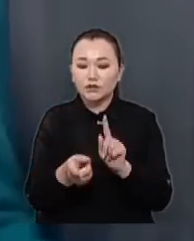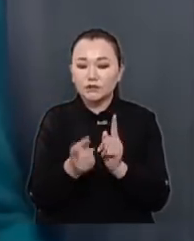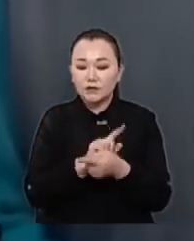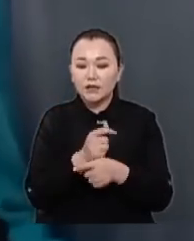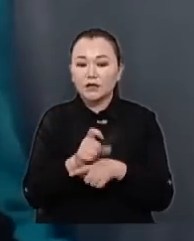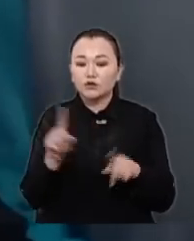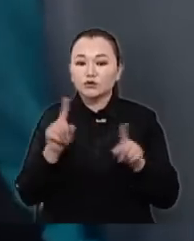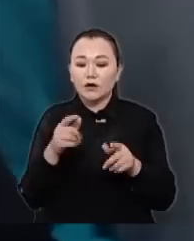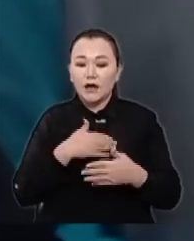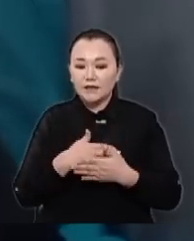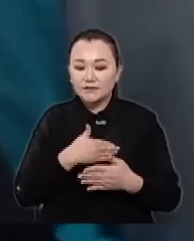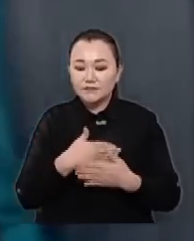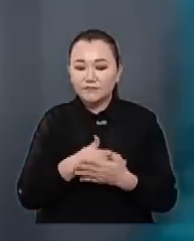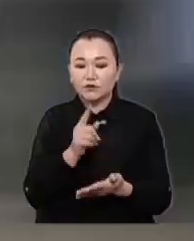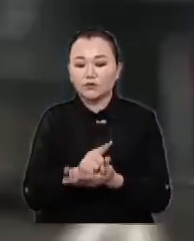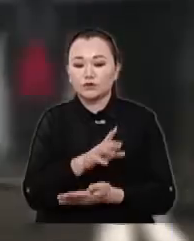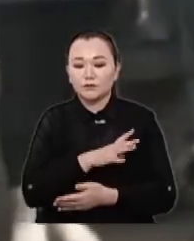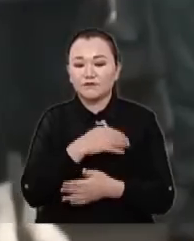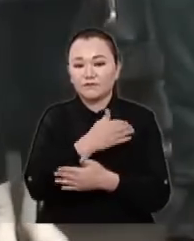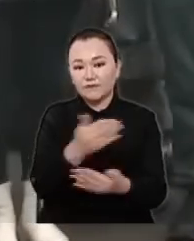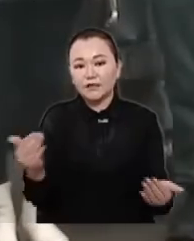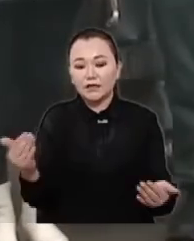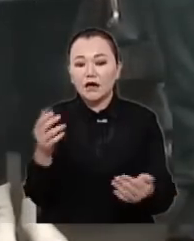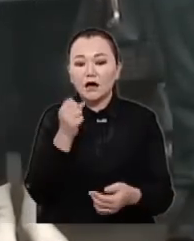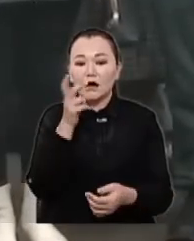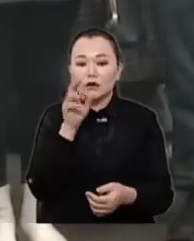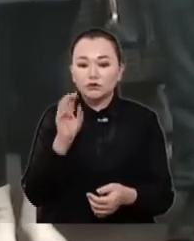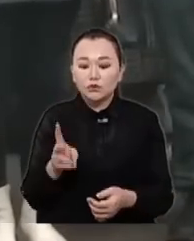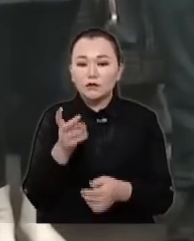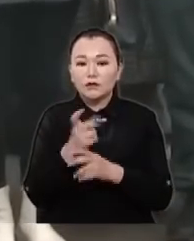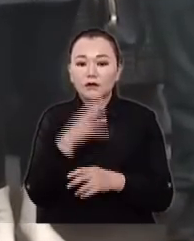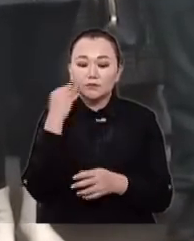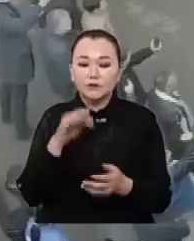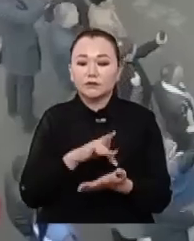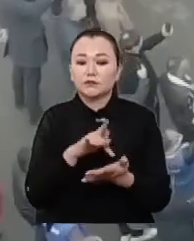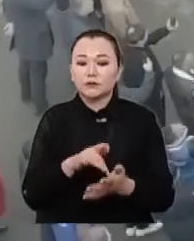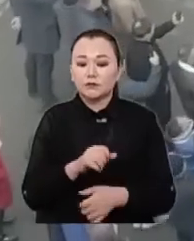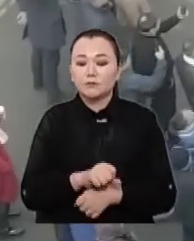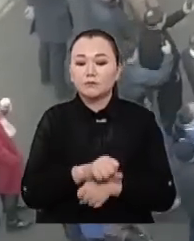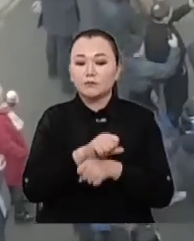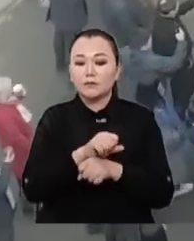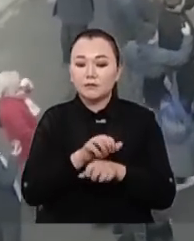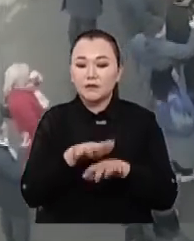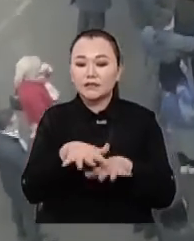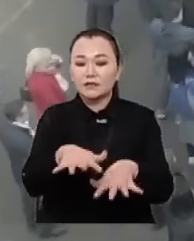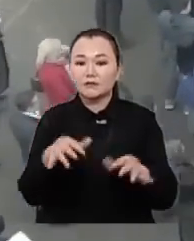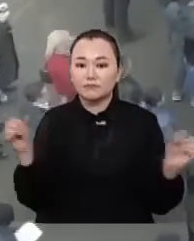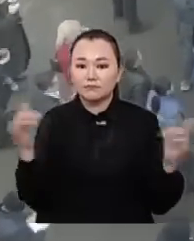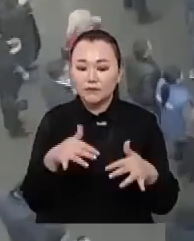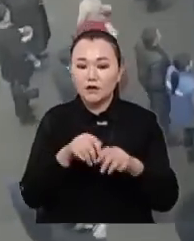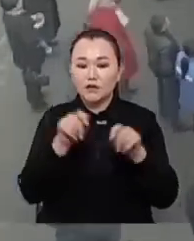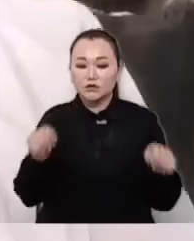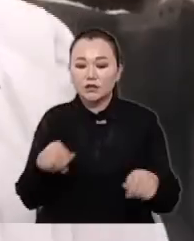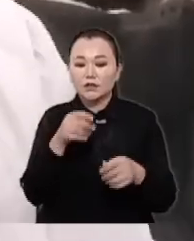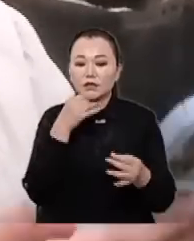өзгеріс деген не? Ол белсенділік болу керек сіздердің бойларыңызда. Ақжол партиясының өкілдері Алматыда бейбіт митинг ұйымдастырды. Ашық диалог форматында өткен